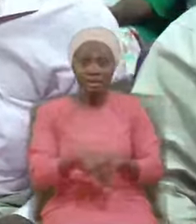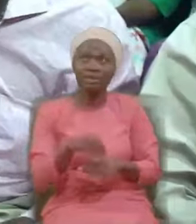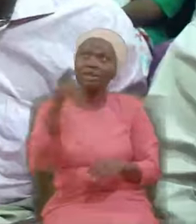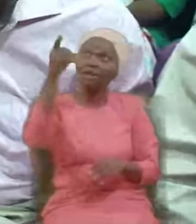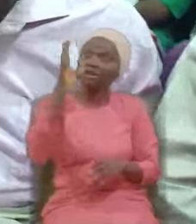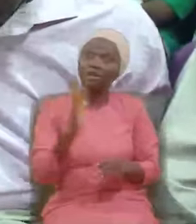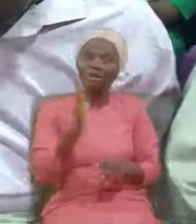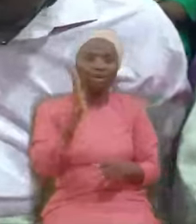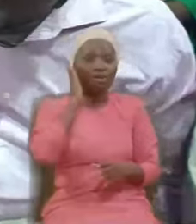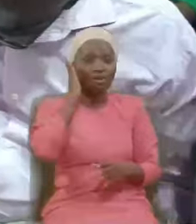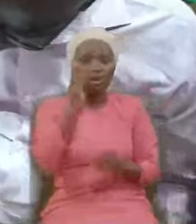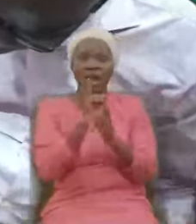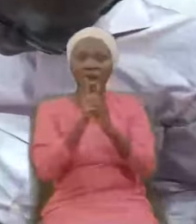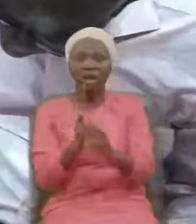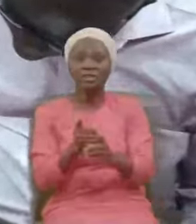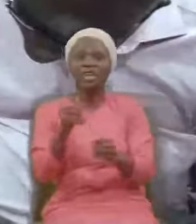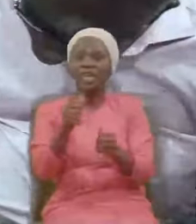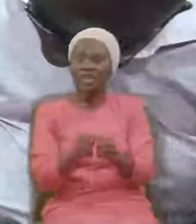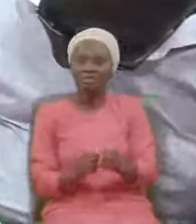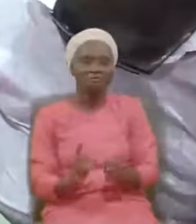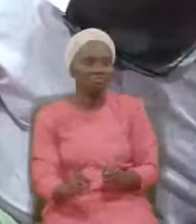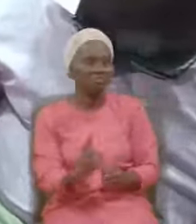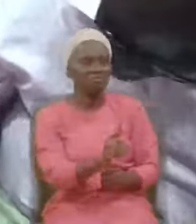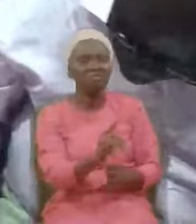Dieu va exaucer tout le monde.